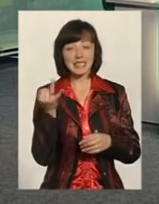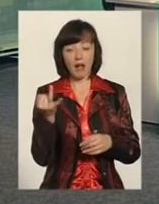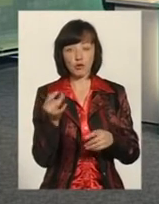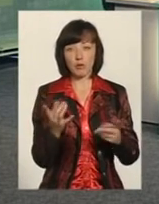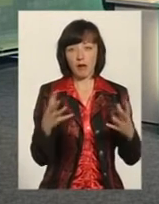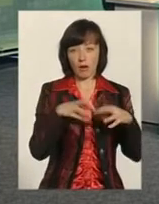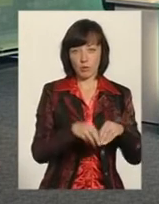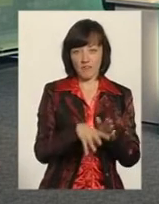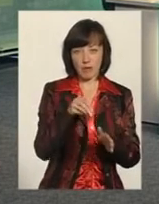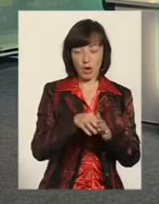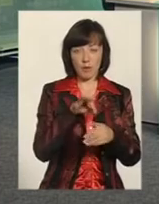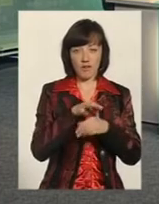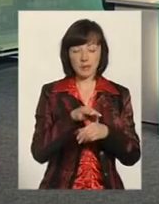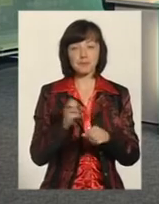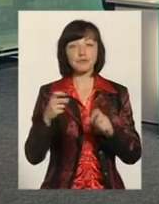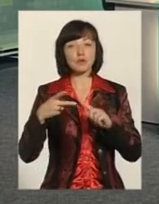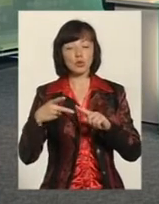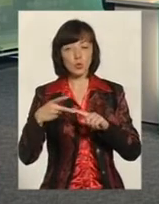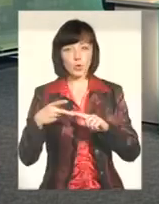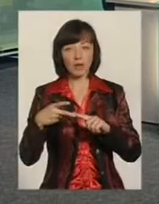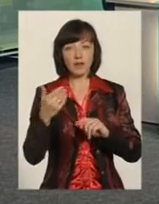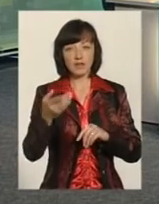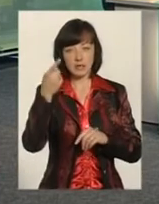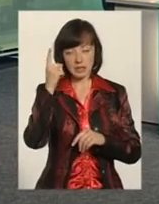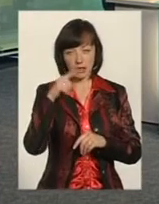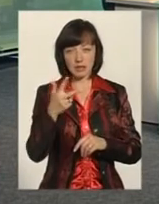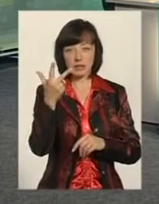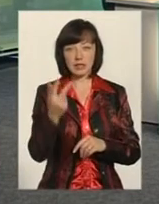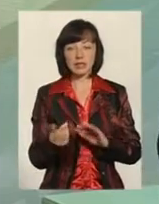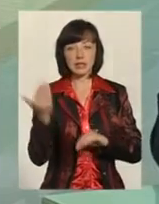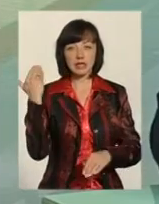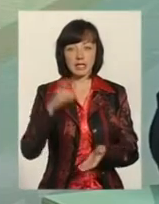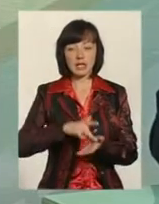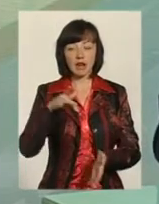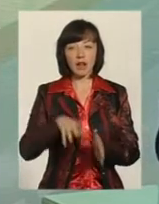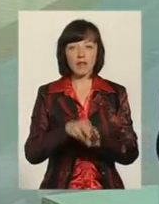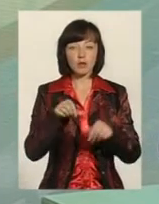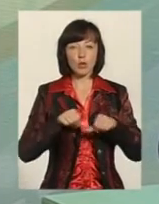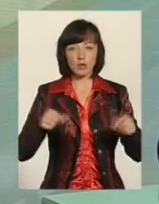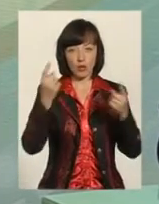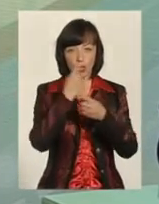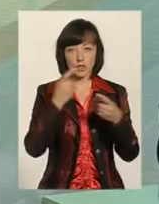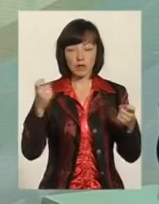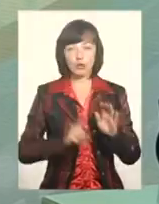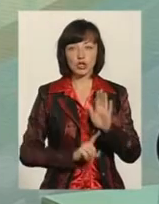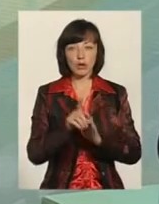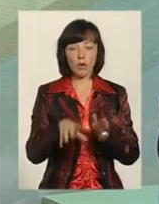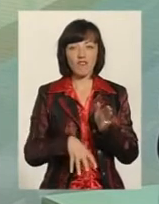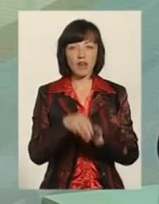перше і друге. Якщо ви знаєте, три дні назад Центральна виборча комісія оголосила про початок